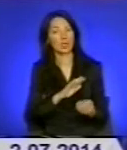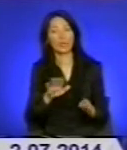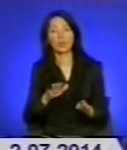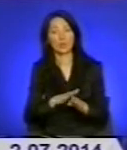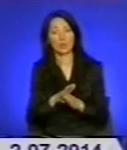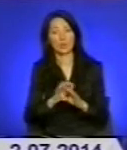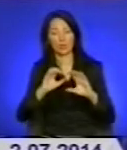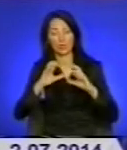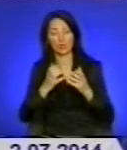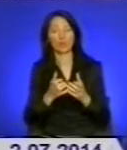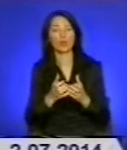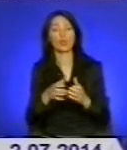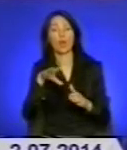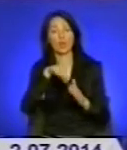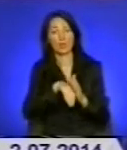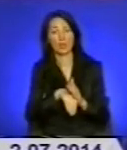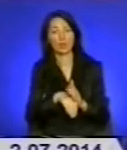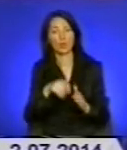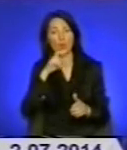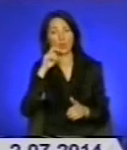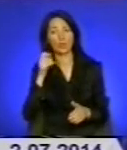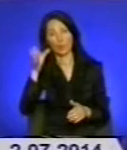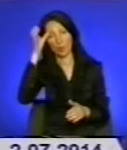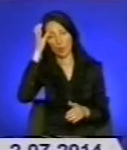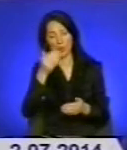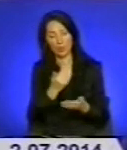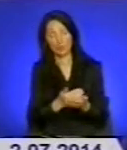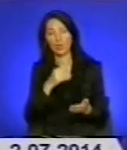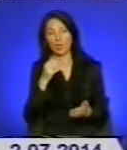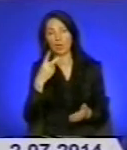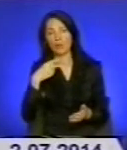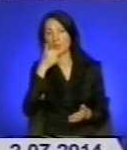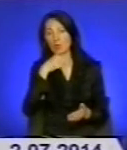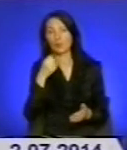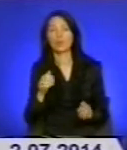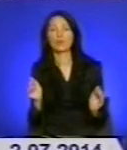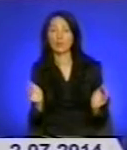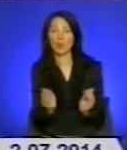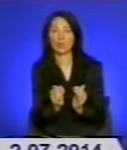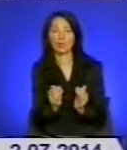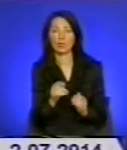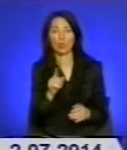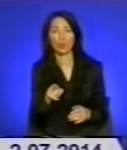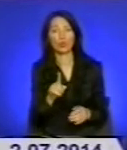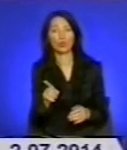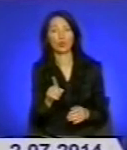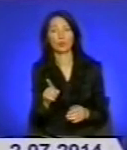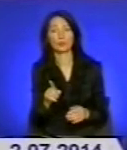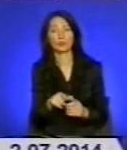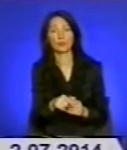міжнародний інтеграції української науки за останні 20 років суттєво зменшилося тому що